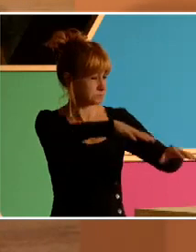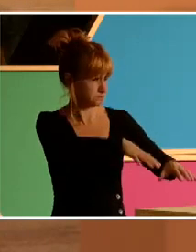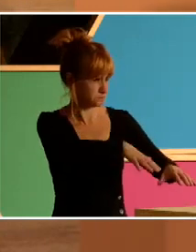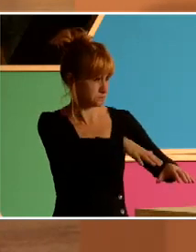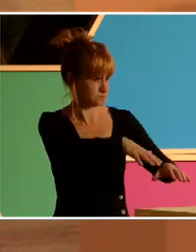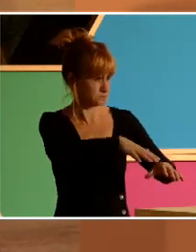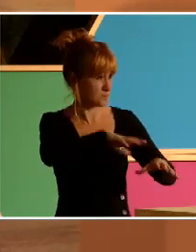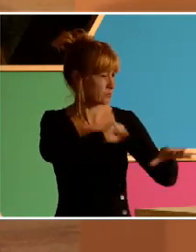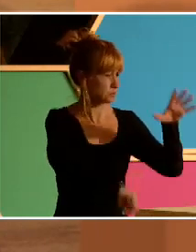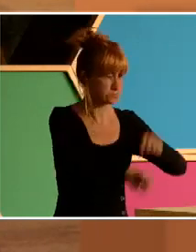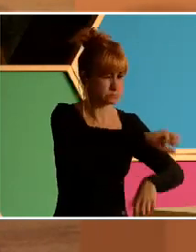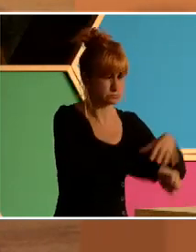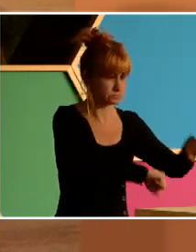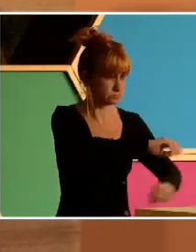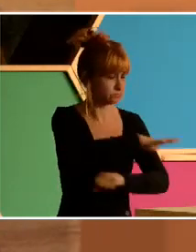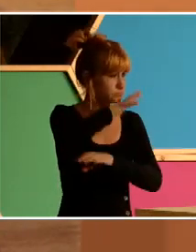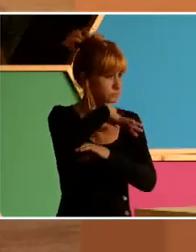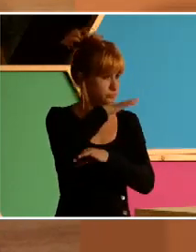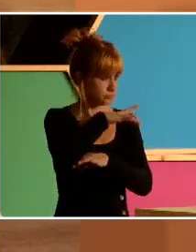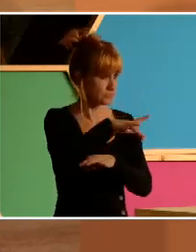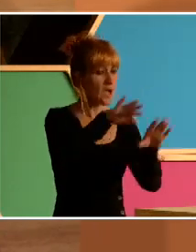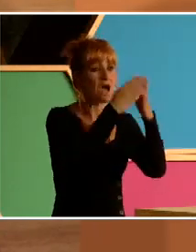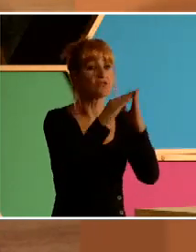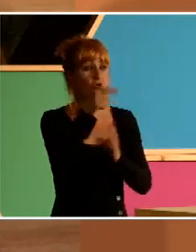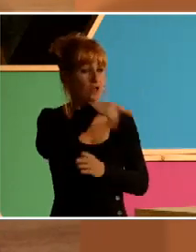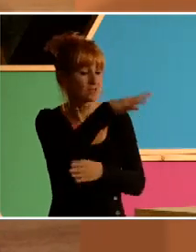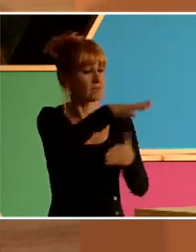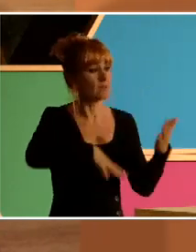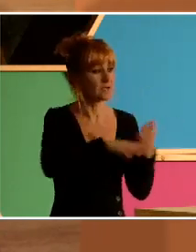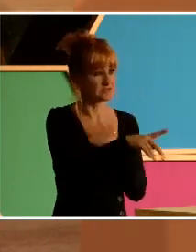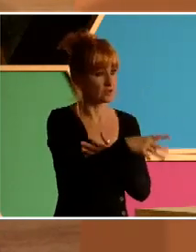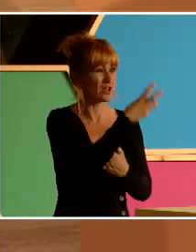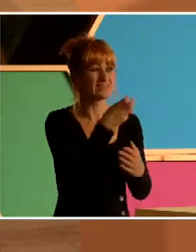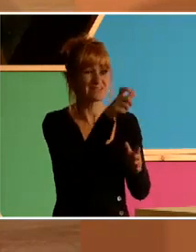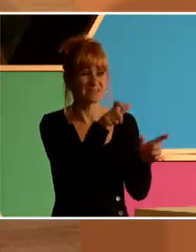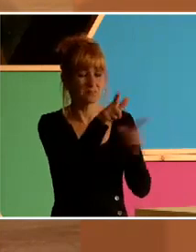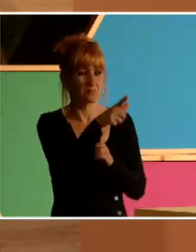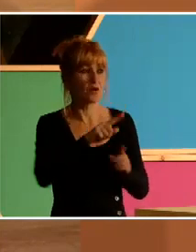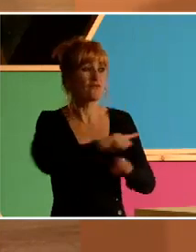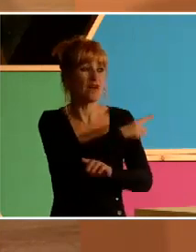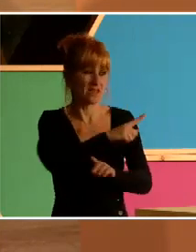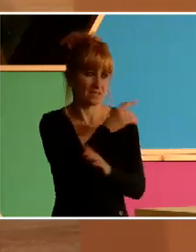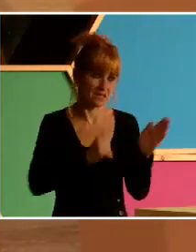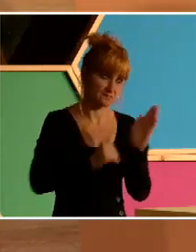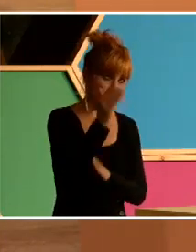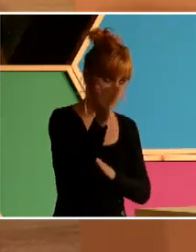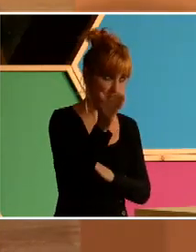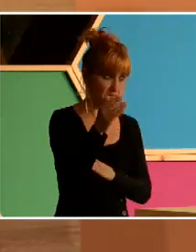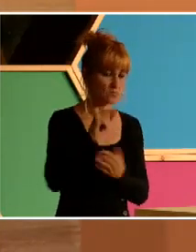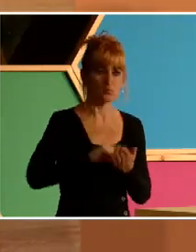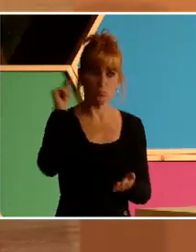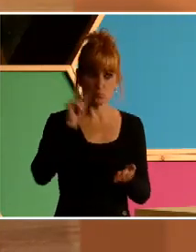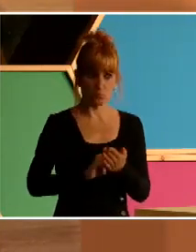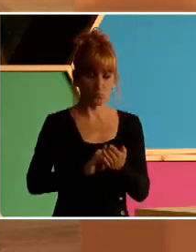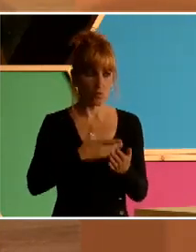la nostra ciutat, a diferents escoles, doncs ràpidament vam crear una unitat especial que va donar assessorament psicològic,